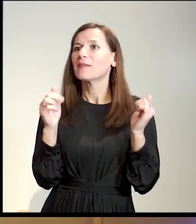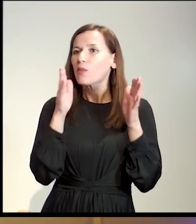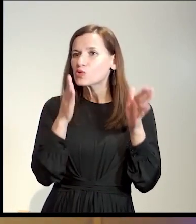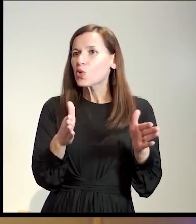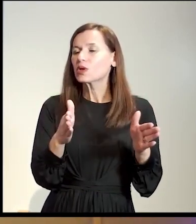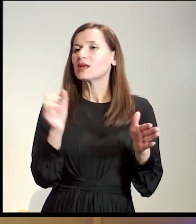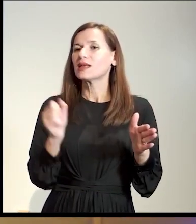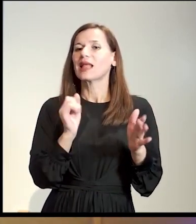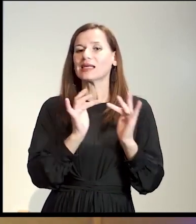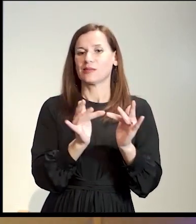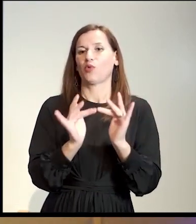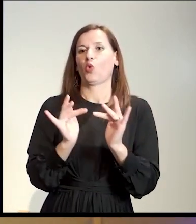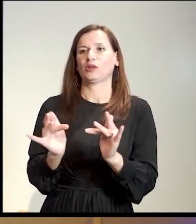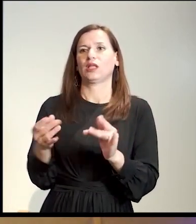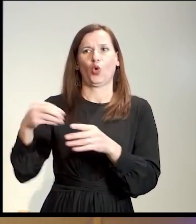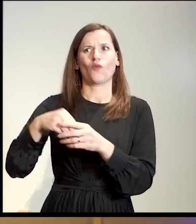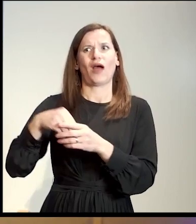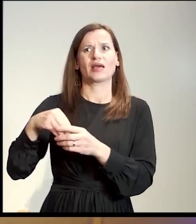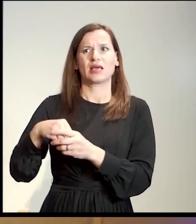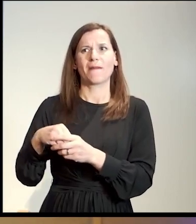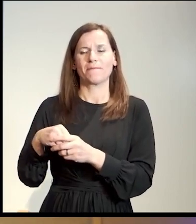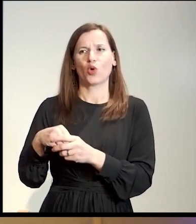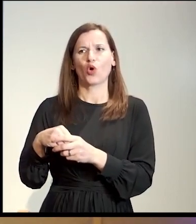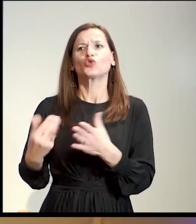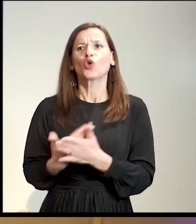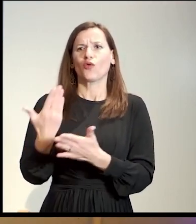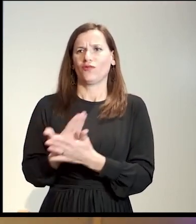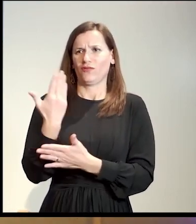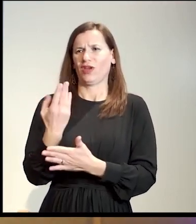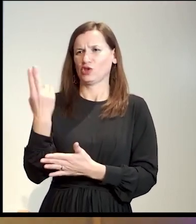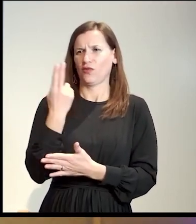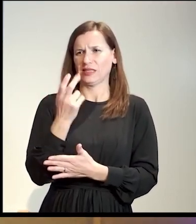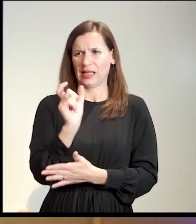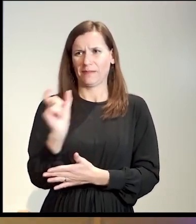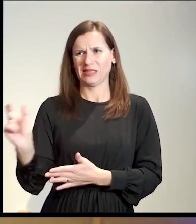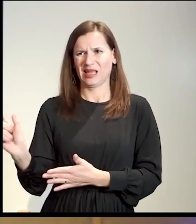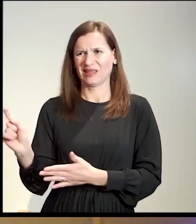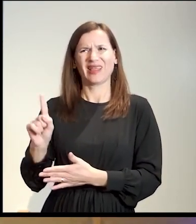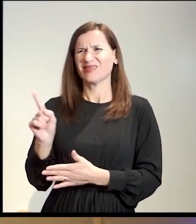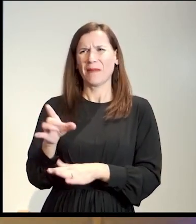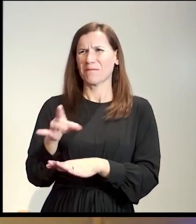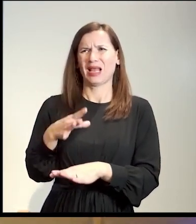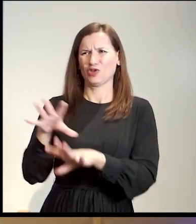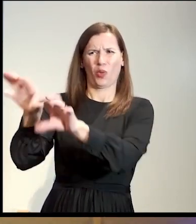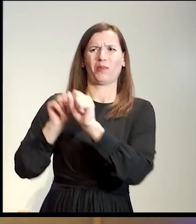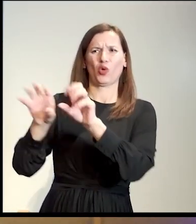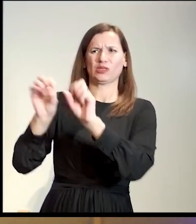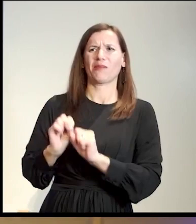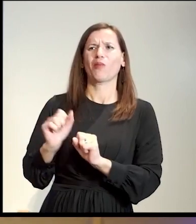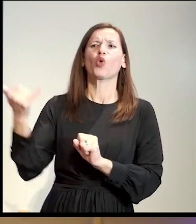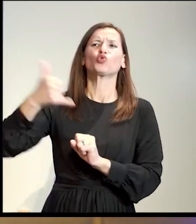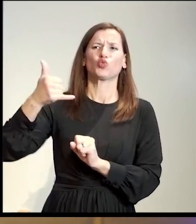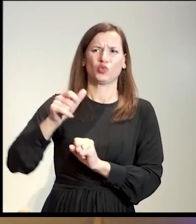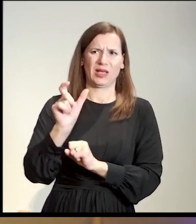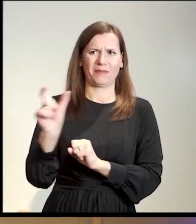uvajamo nove slovenske besede in ne prevzemamo prehitro tujih. Saj ravno umetna inteligenca